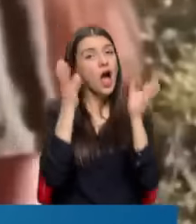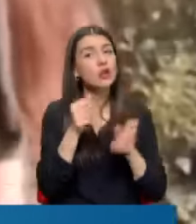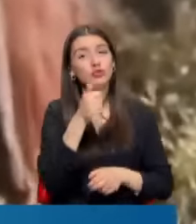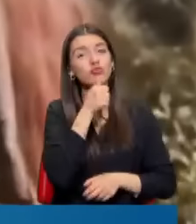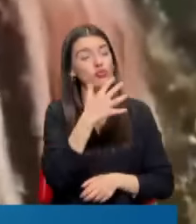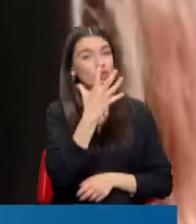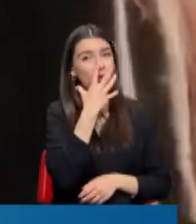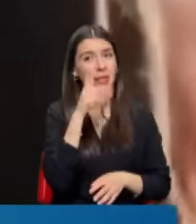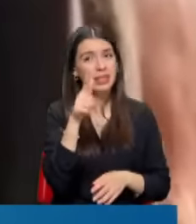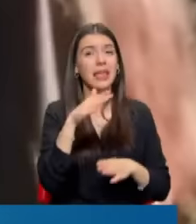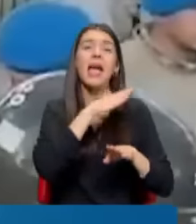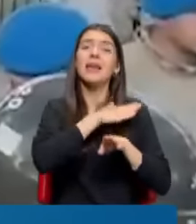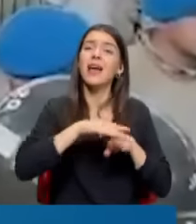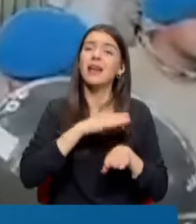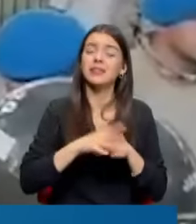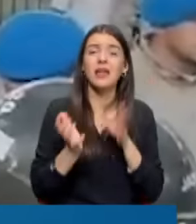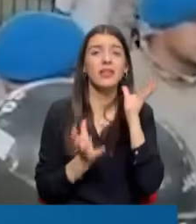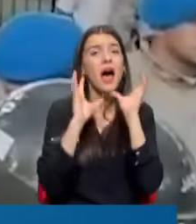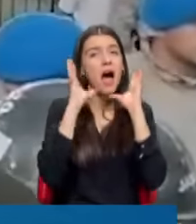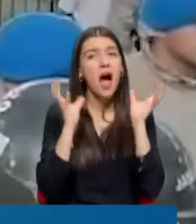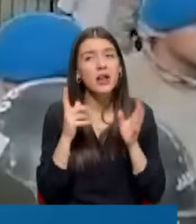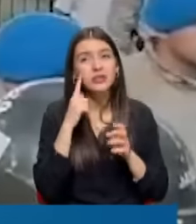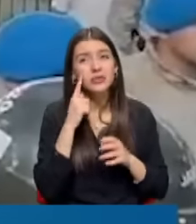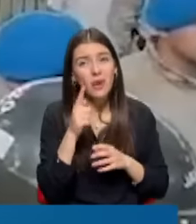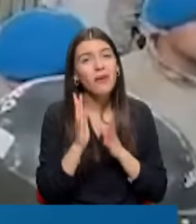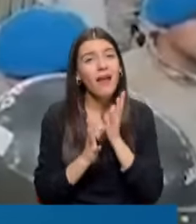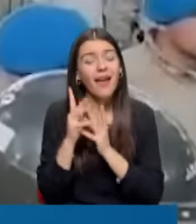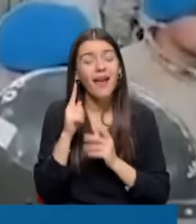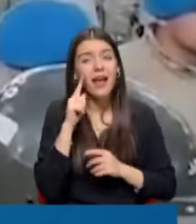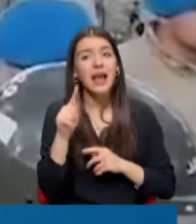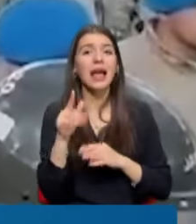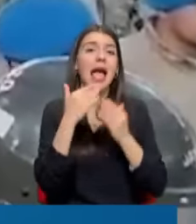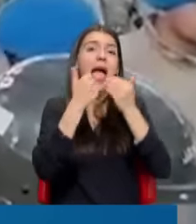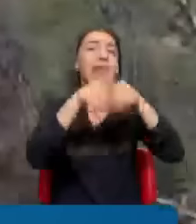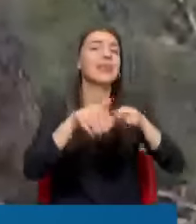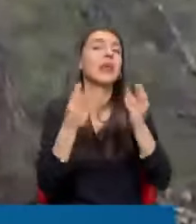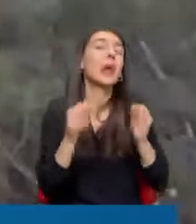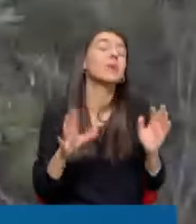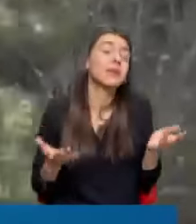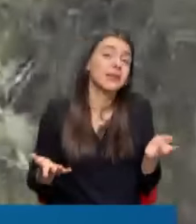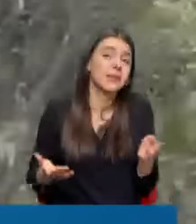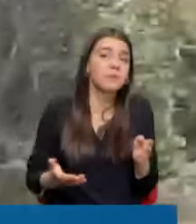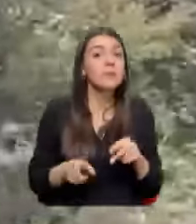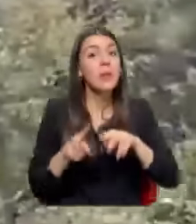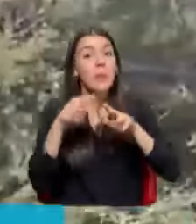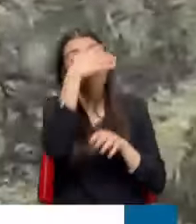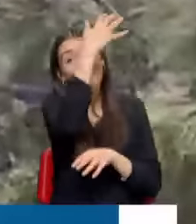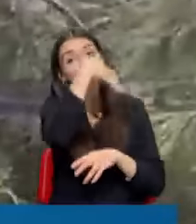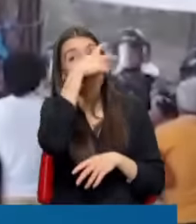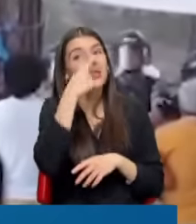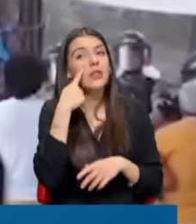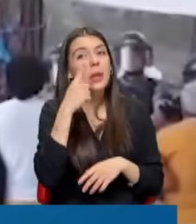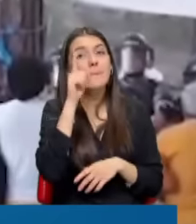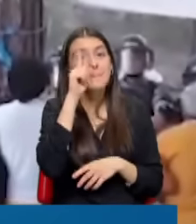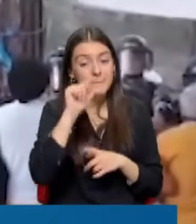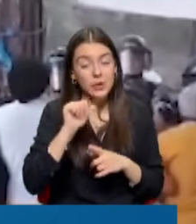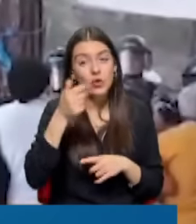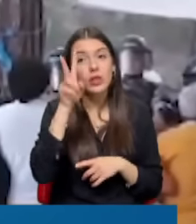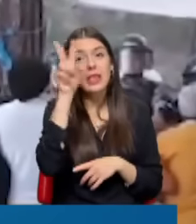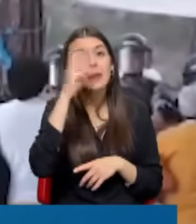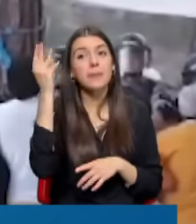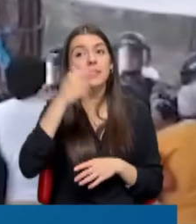nöbeti, kesilen ağaçlara dökülen gözyaşı engelleyemedi kömür madeninin genişlemesini. Maden sahasında bir günde 20'ye yakın